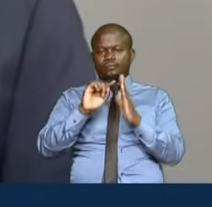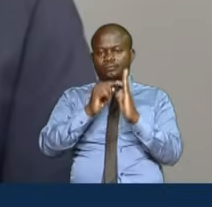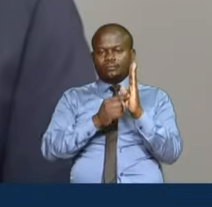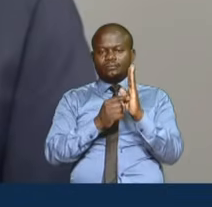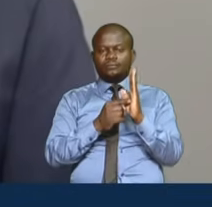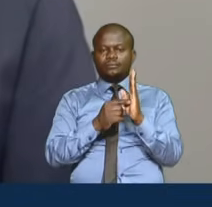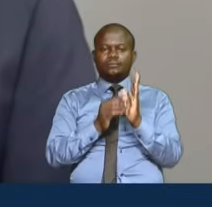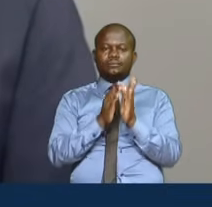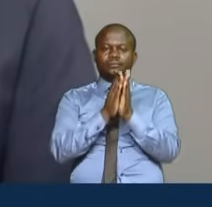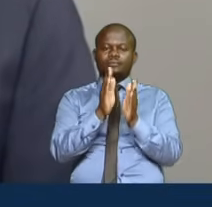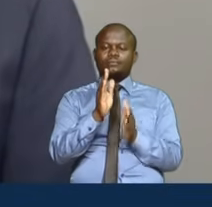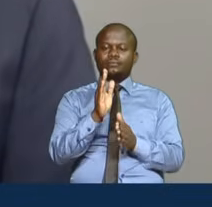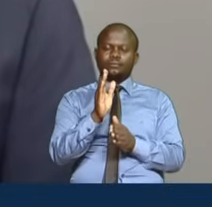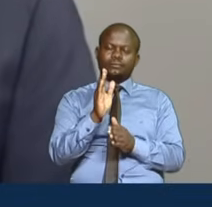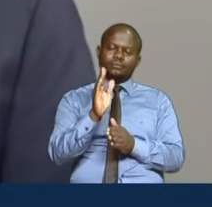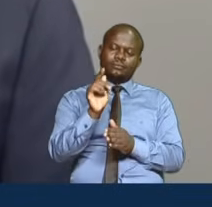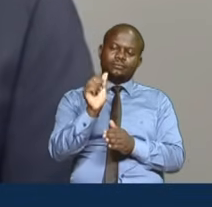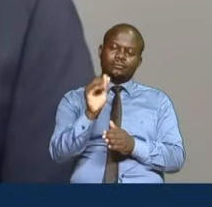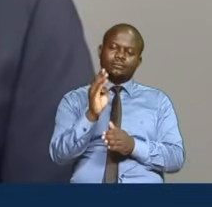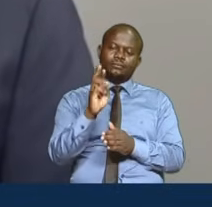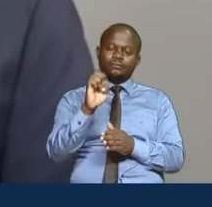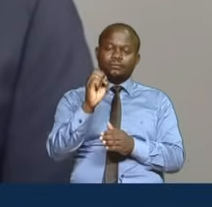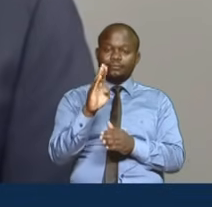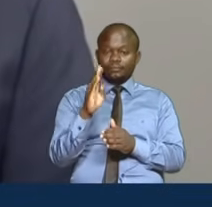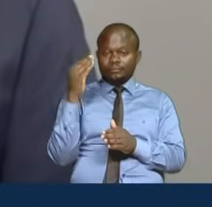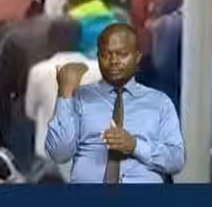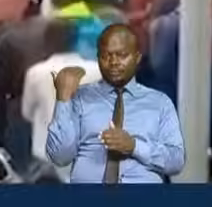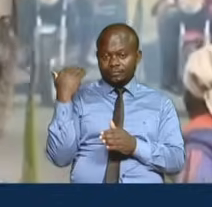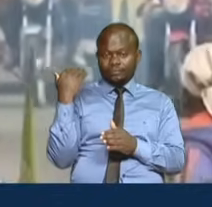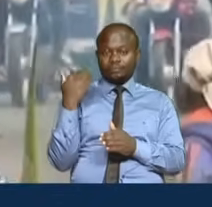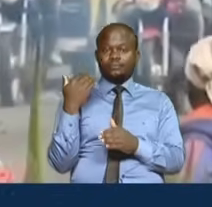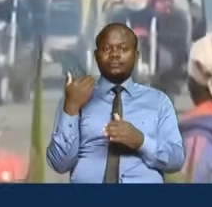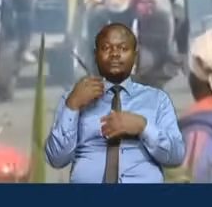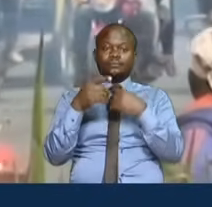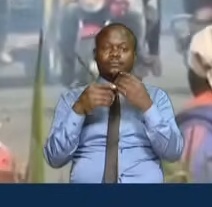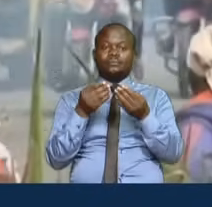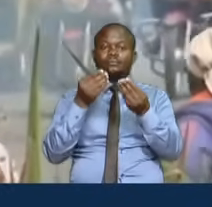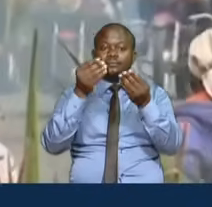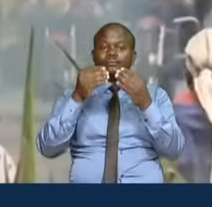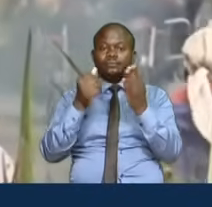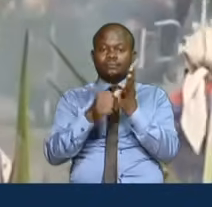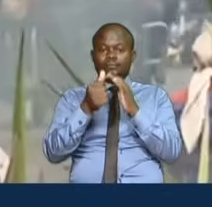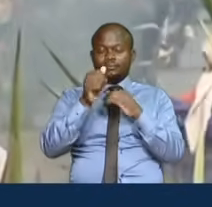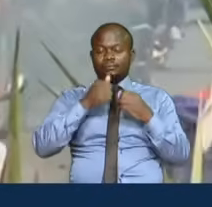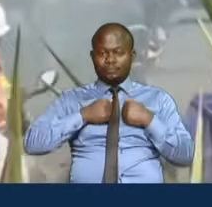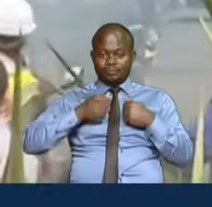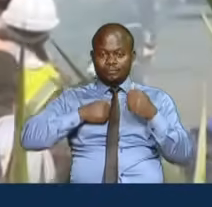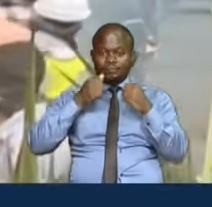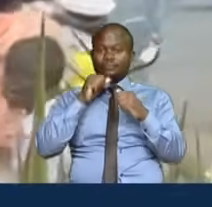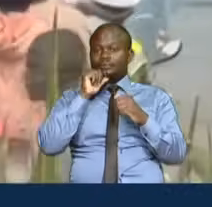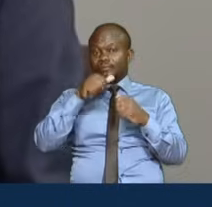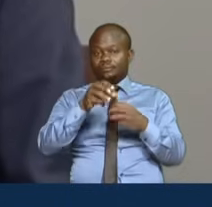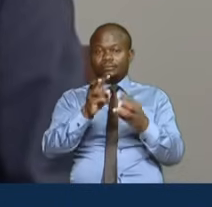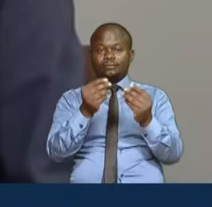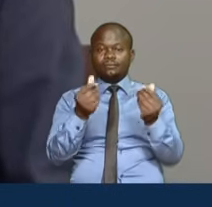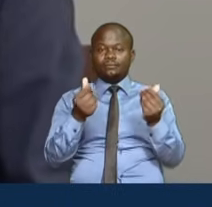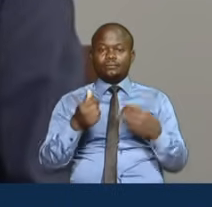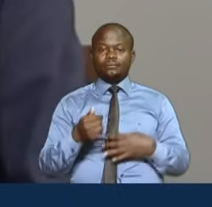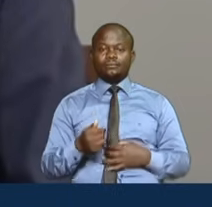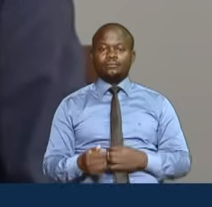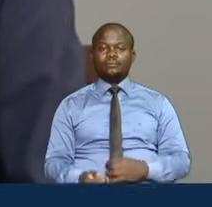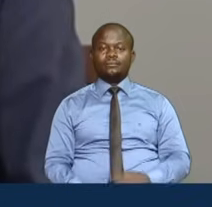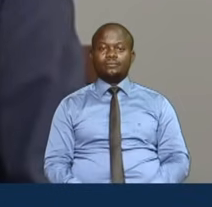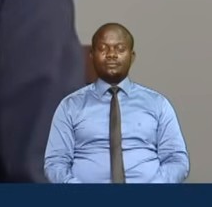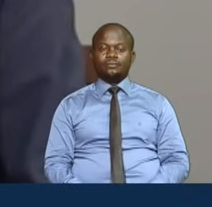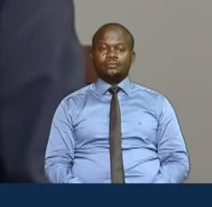Retired General James Kabarebe yashimangiye ko kuba leta ya Kinshasa yakomeza gutwera ibibazo byayo u Rwanda atari wo muti w'iki kibazo.